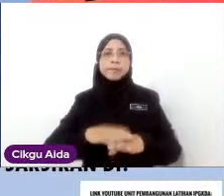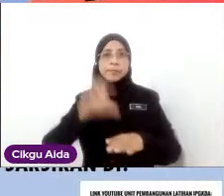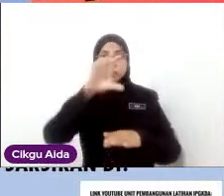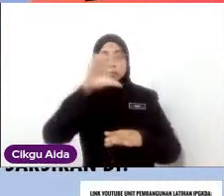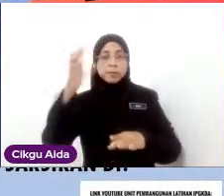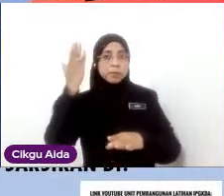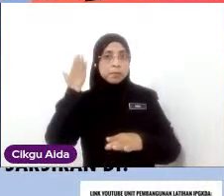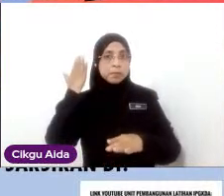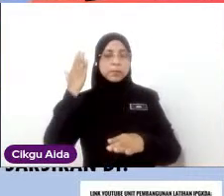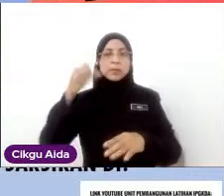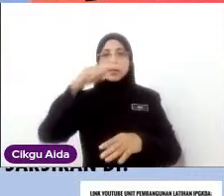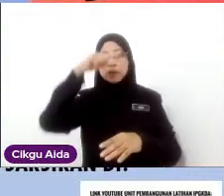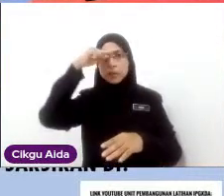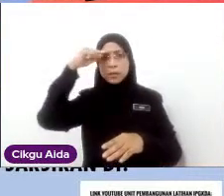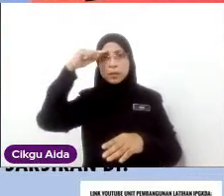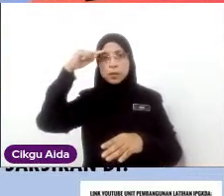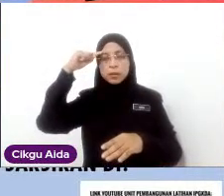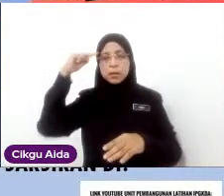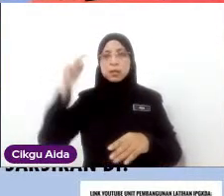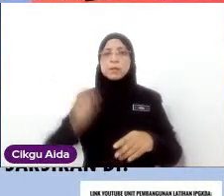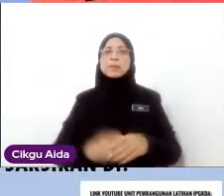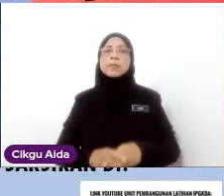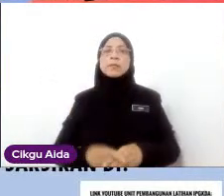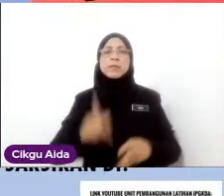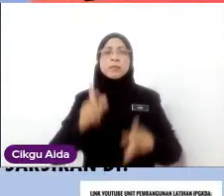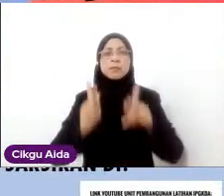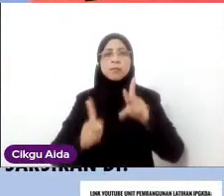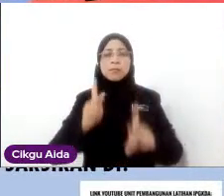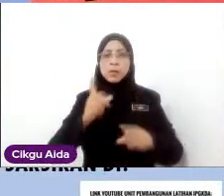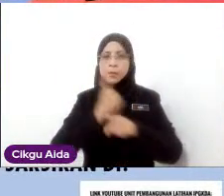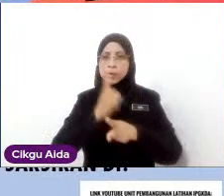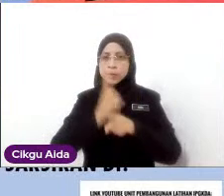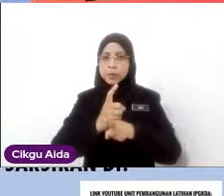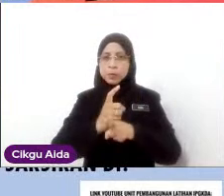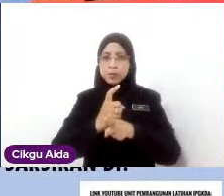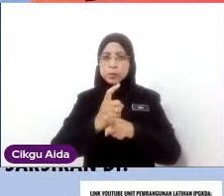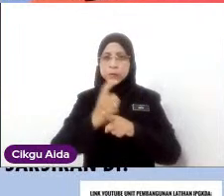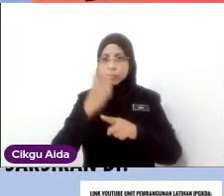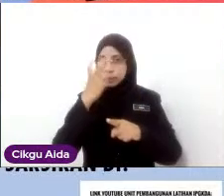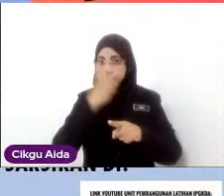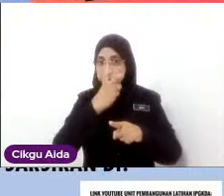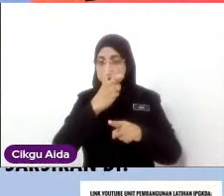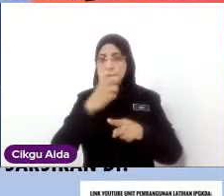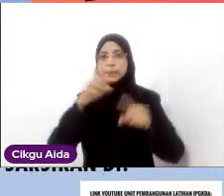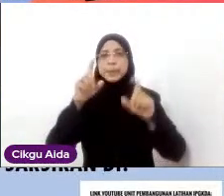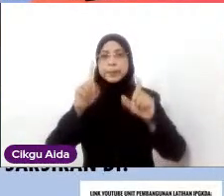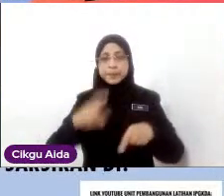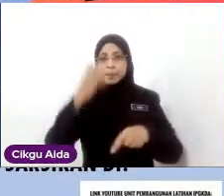ada yang macam kalau yang untuk totally blind, kita perlu terangkan satu persatu apa yang ada di paparan.